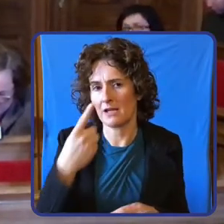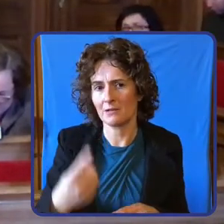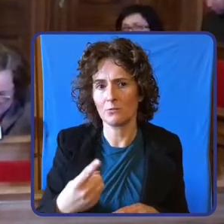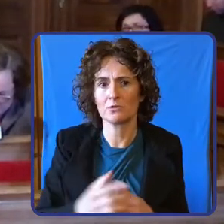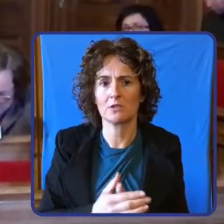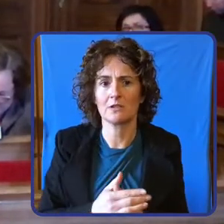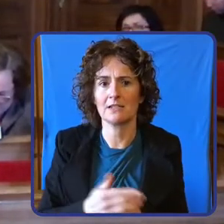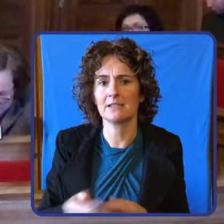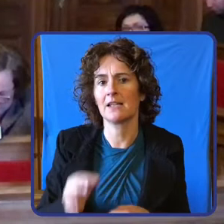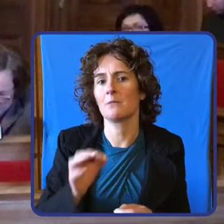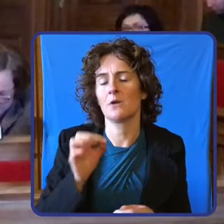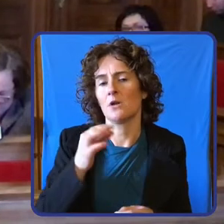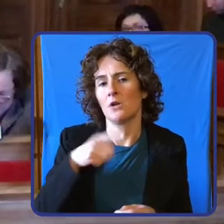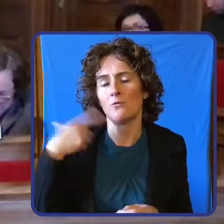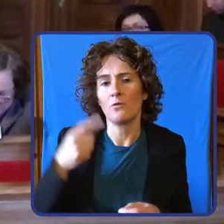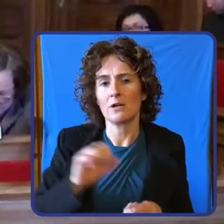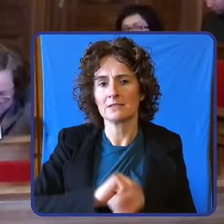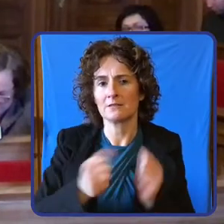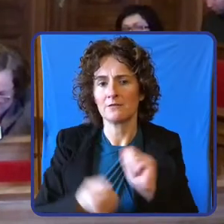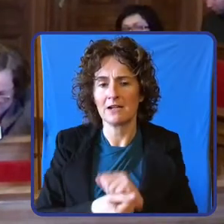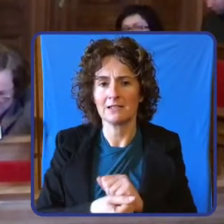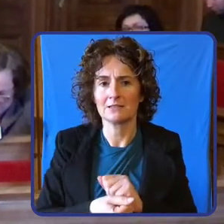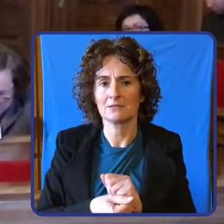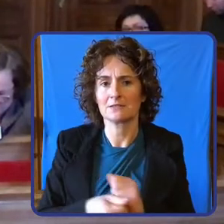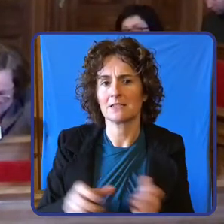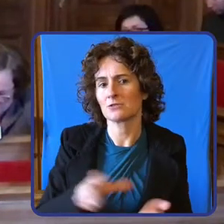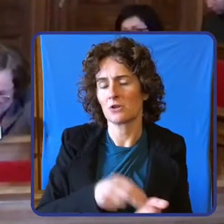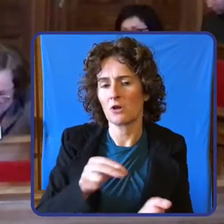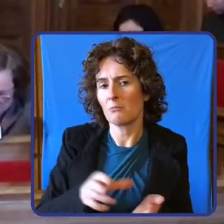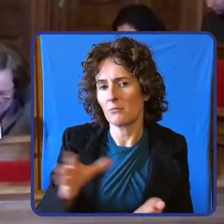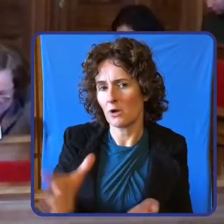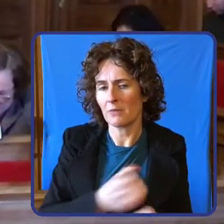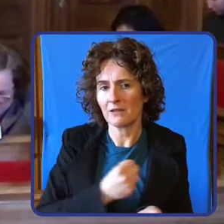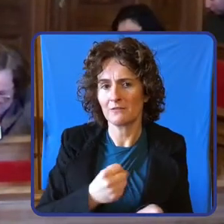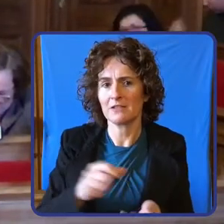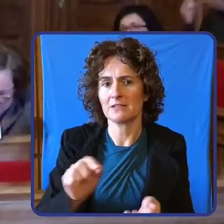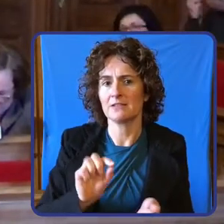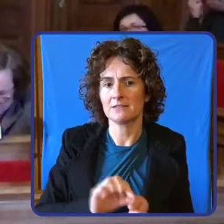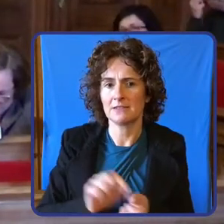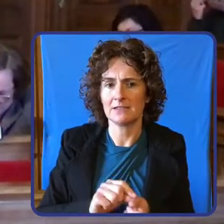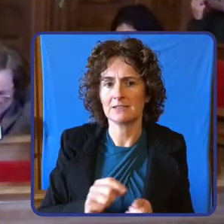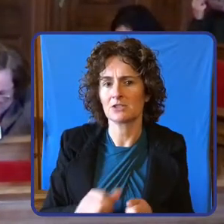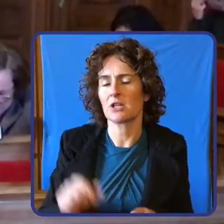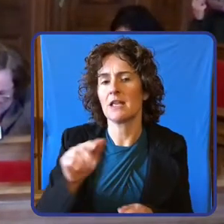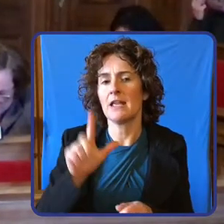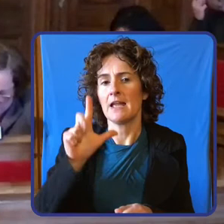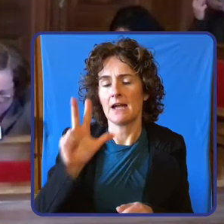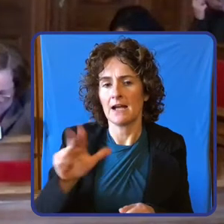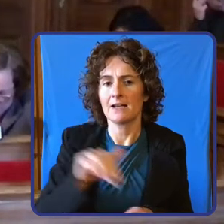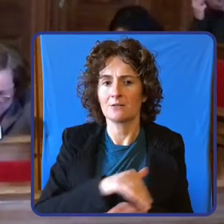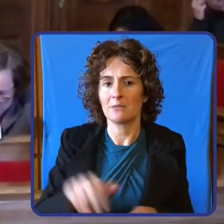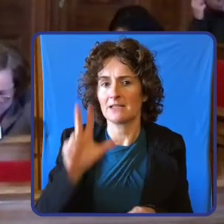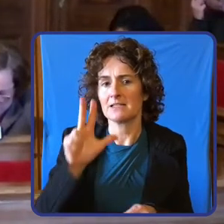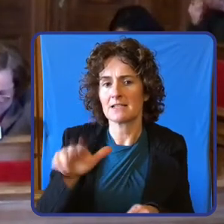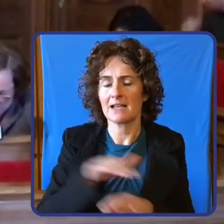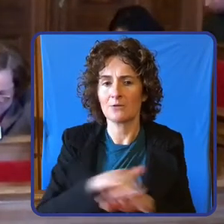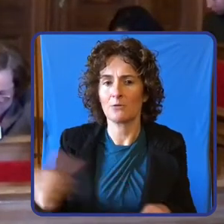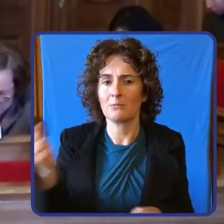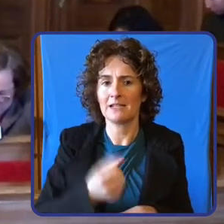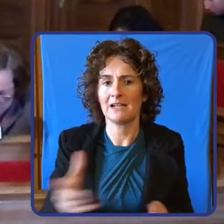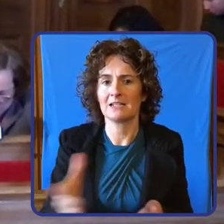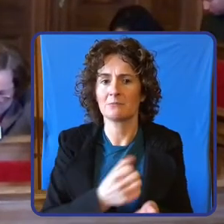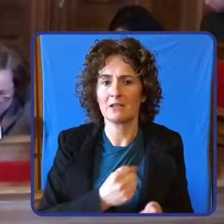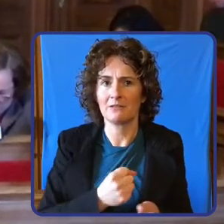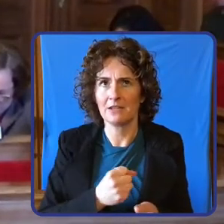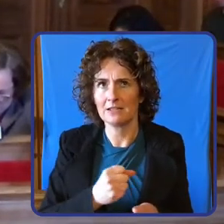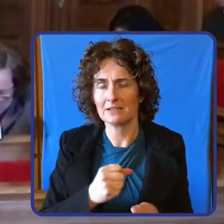például nem történt változás számos tételni a működési bevételek esetében, továbbra is 3,7 milliárd forint adóbevétellel, nagyjából 1 milliárd forint